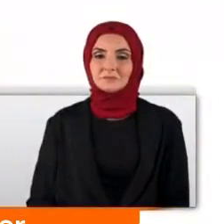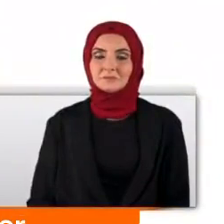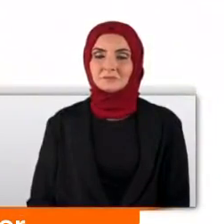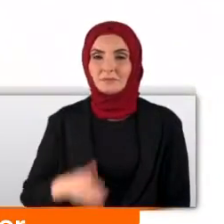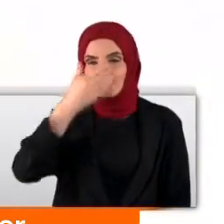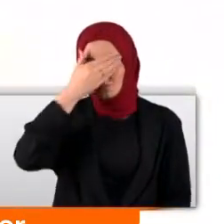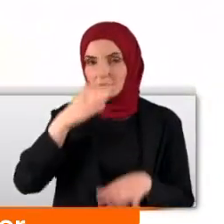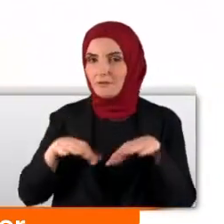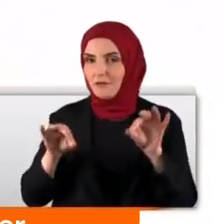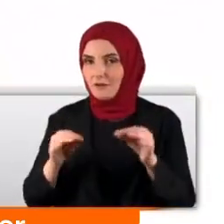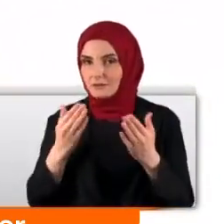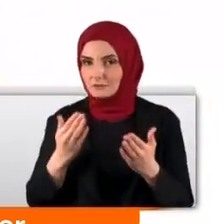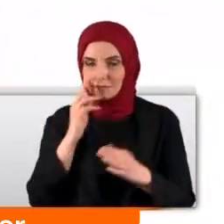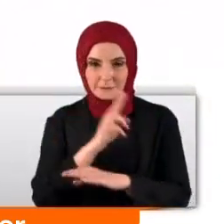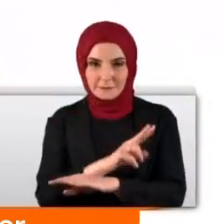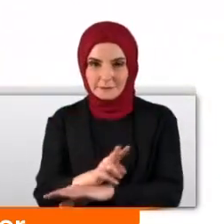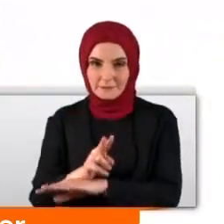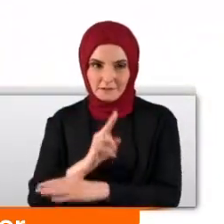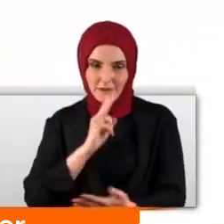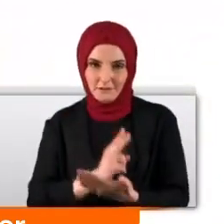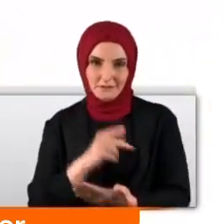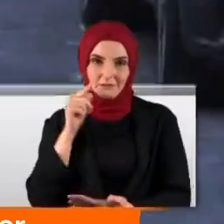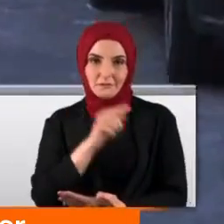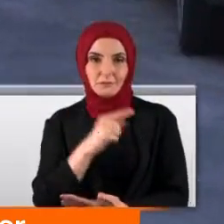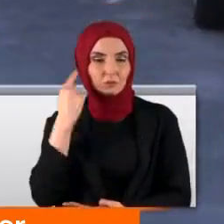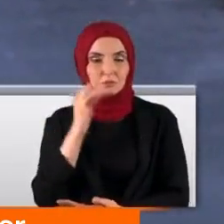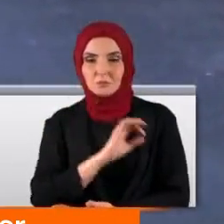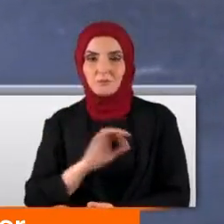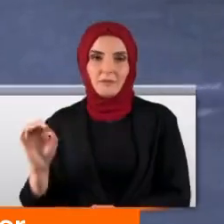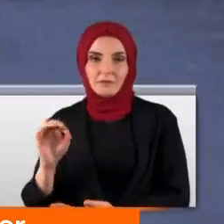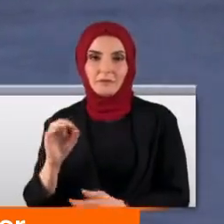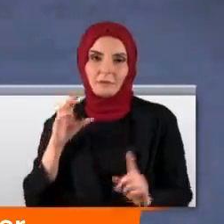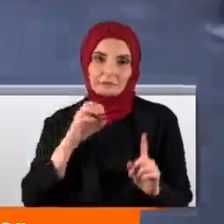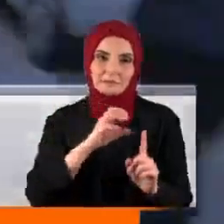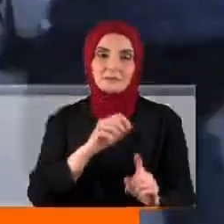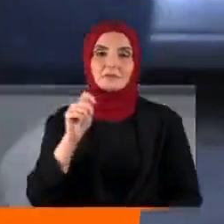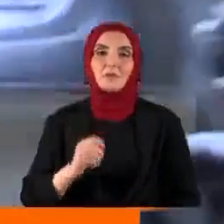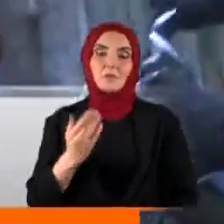Tuzak kuruyor, gözüne kestirdiğine hiç düşünmeden saldırıyor.